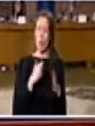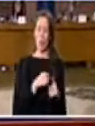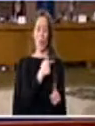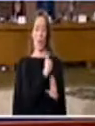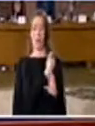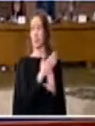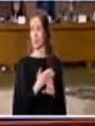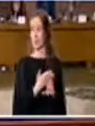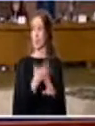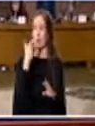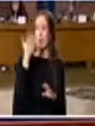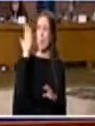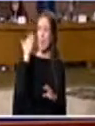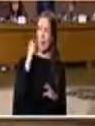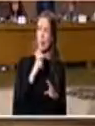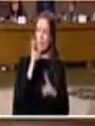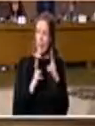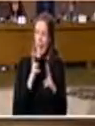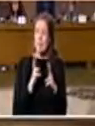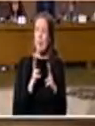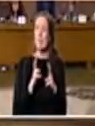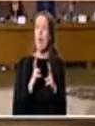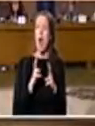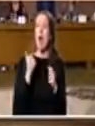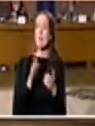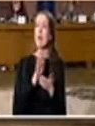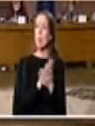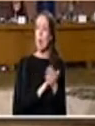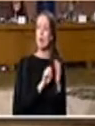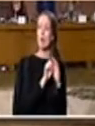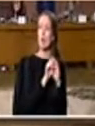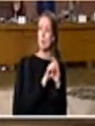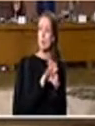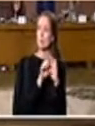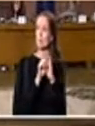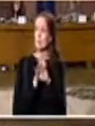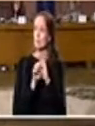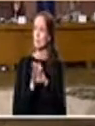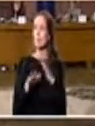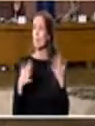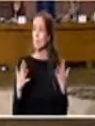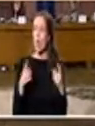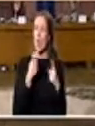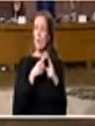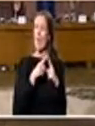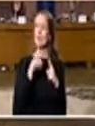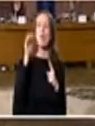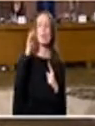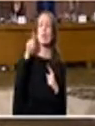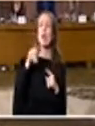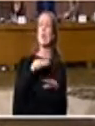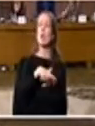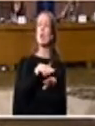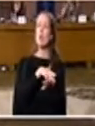naše prethodne rasprave, a koje počinju da zaživljavaju. Jedna je ovo slušanje u Skupštini